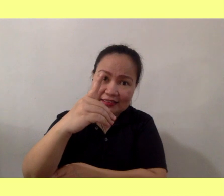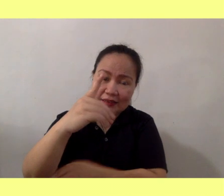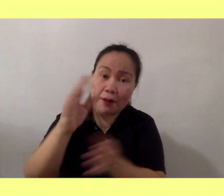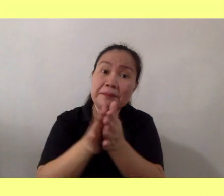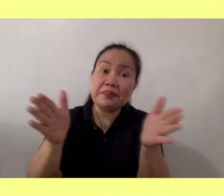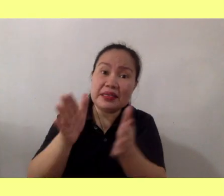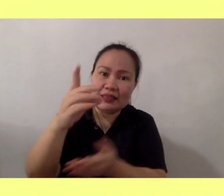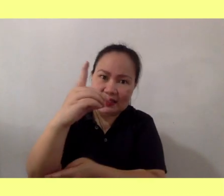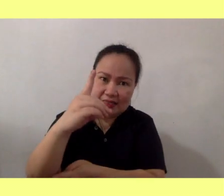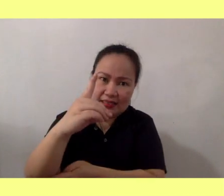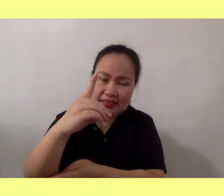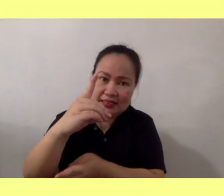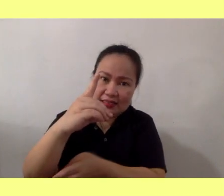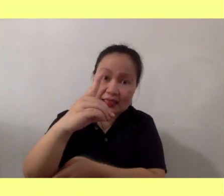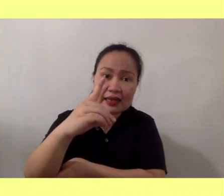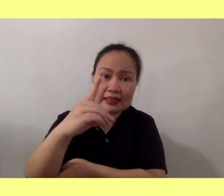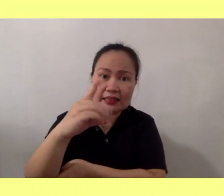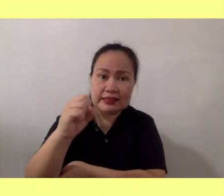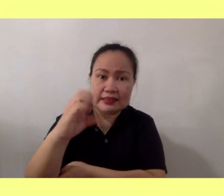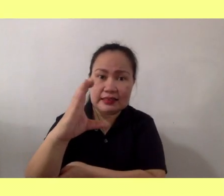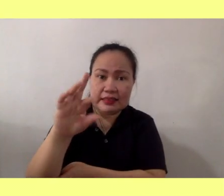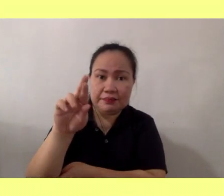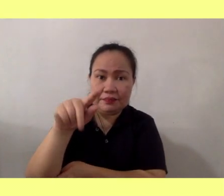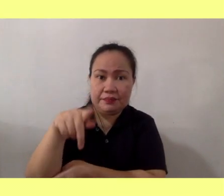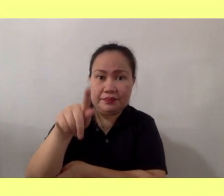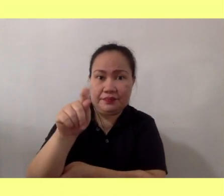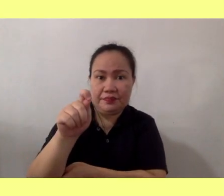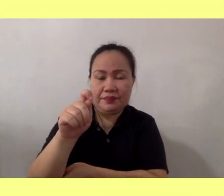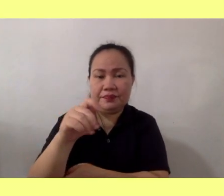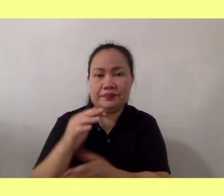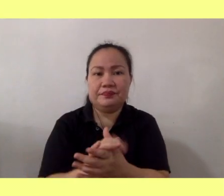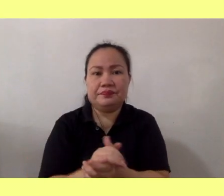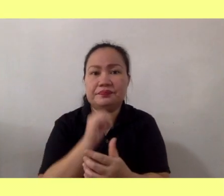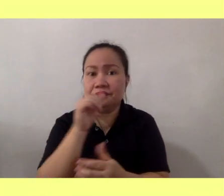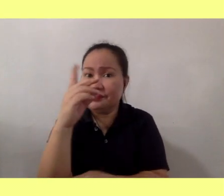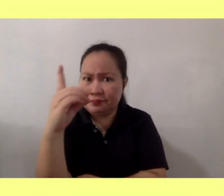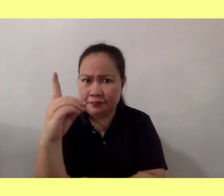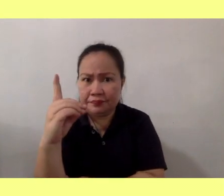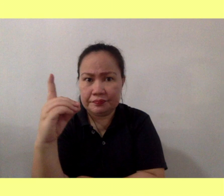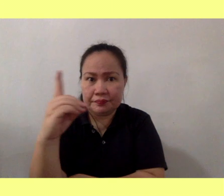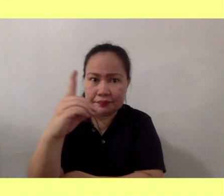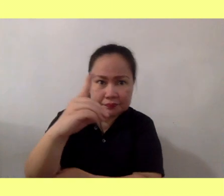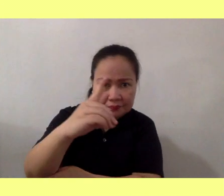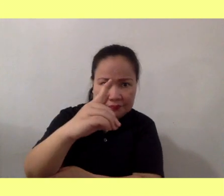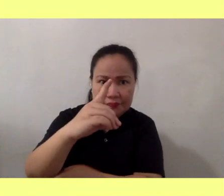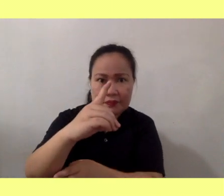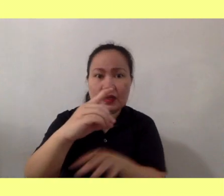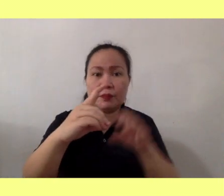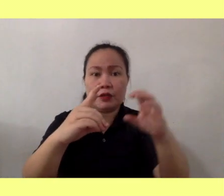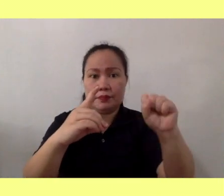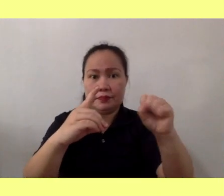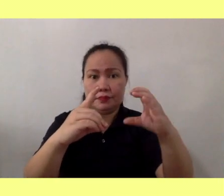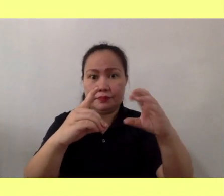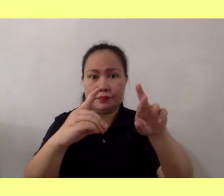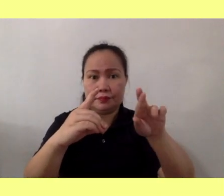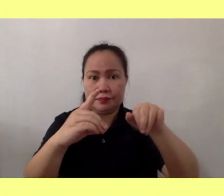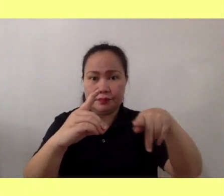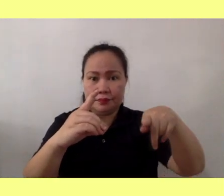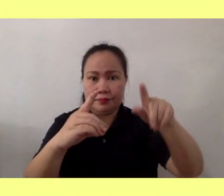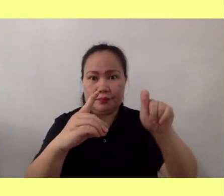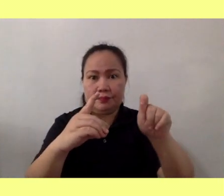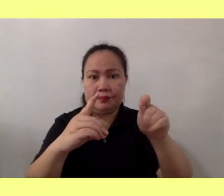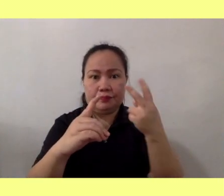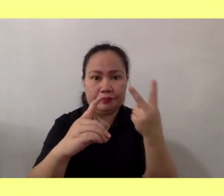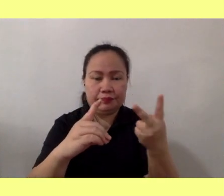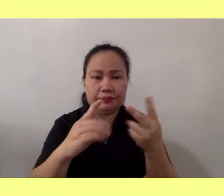kapag plane. Okay? So, ito pong name ng plane natin. So, pwede po yan. Nandyan siya. Or